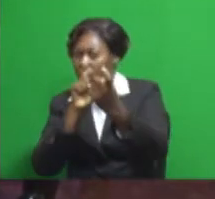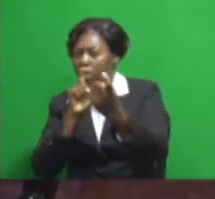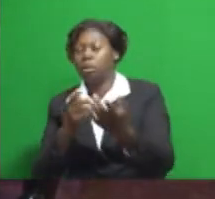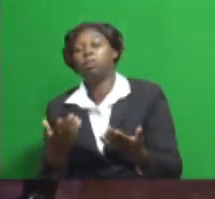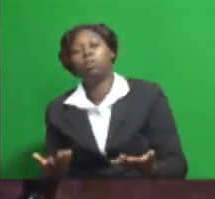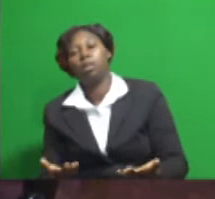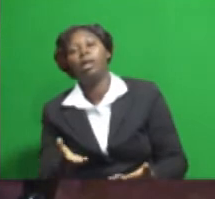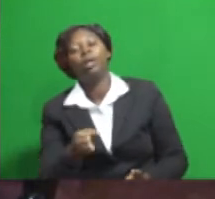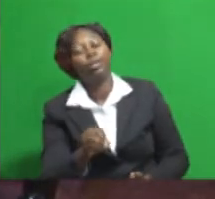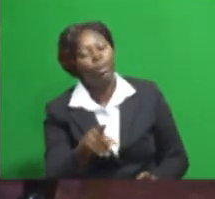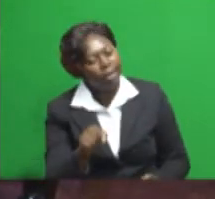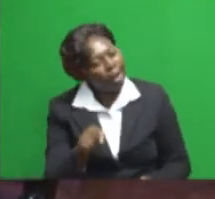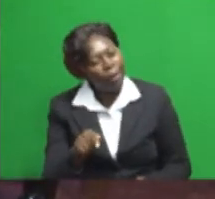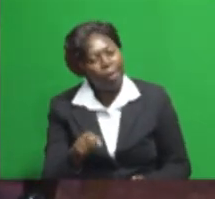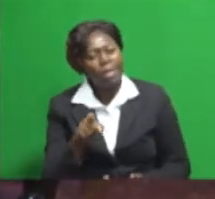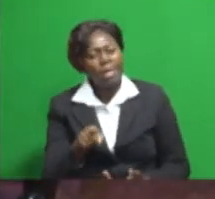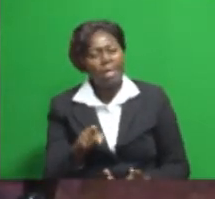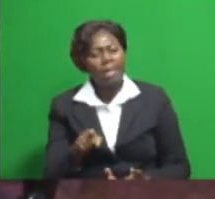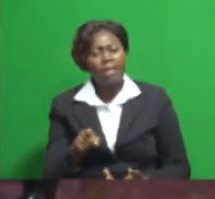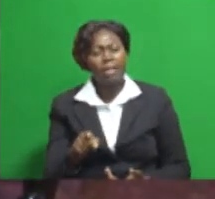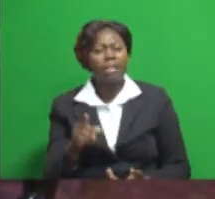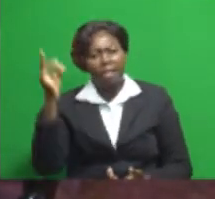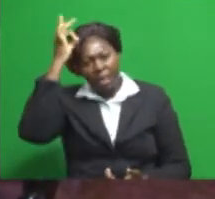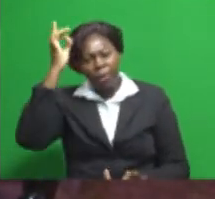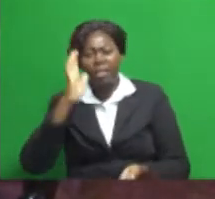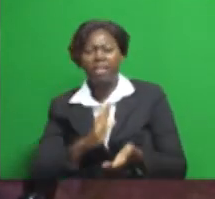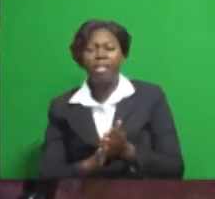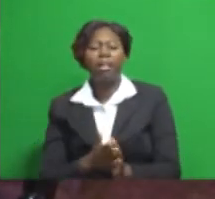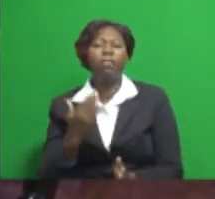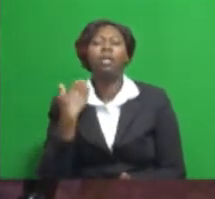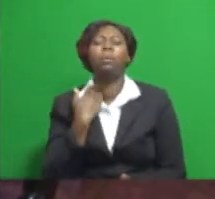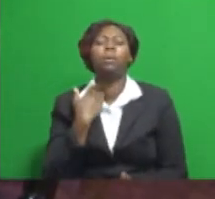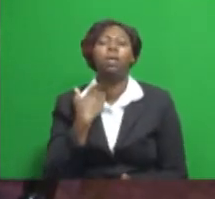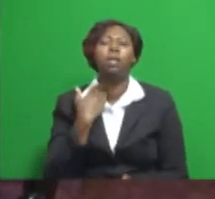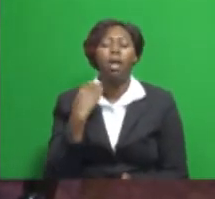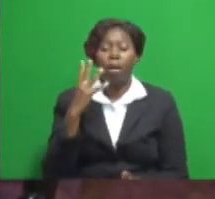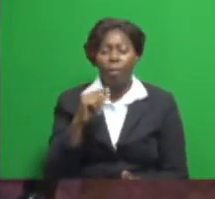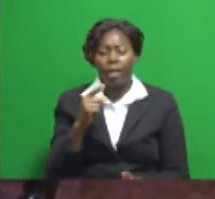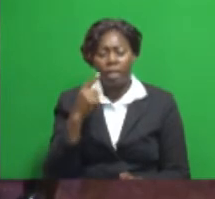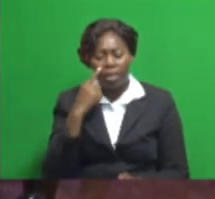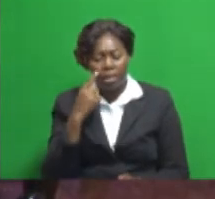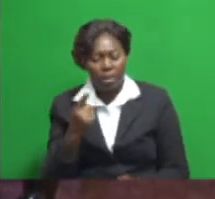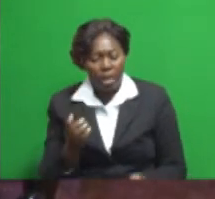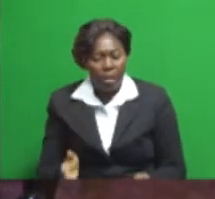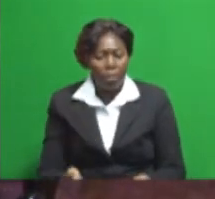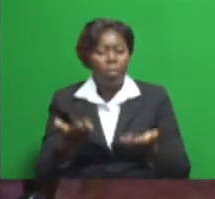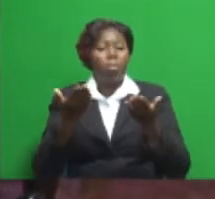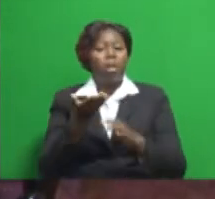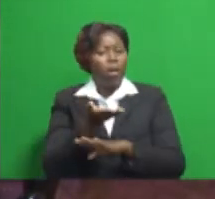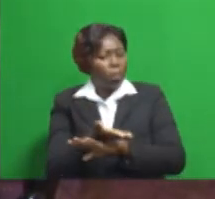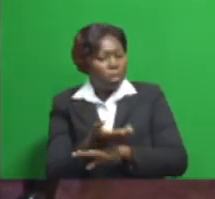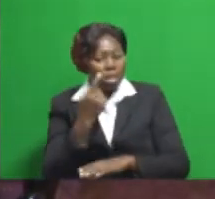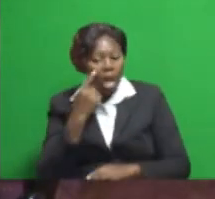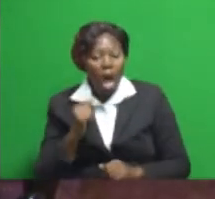ba. Hanzi akangofuma achiona zvituna. Ndofunga unoshaya kutaura naye. Hapana. Uchiona mukuru wako wehonda